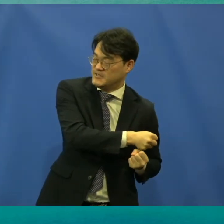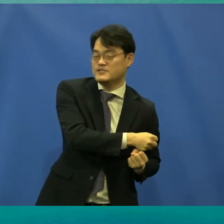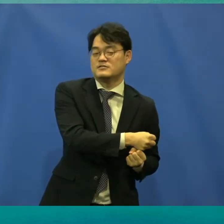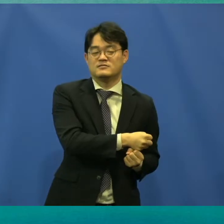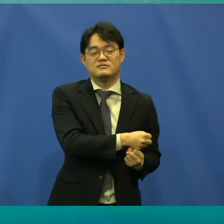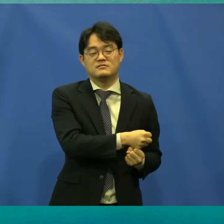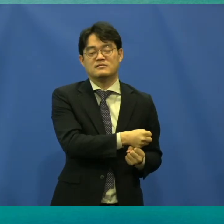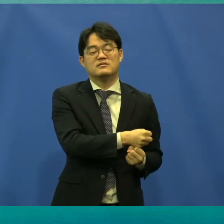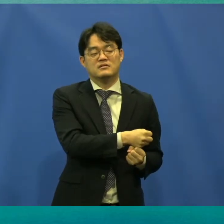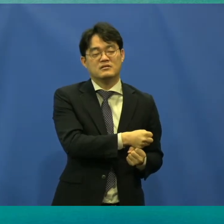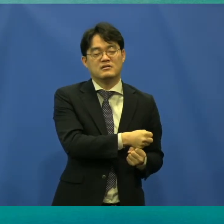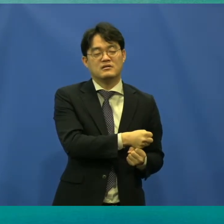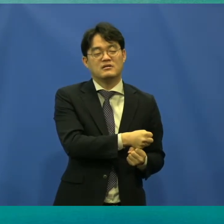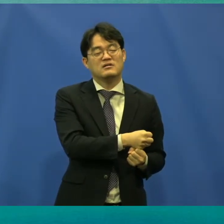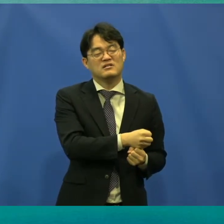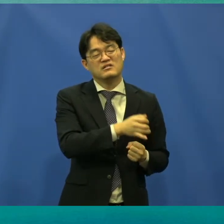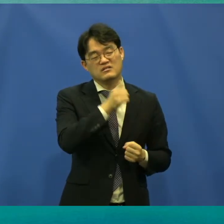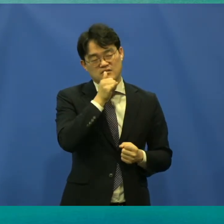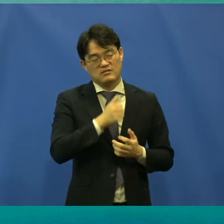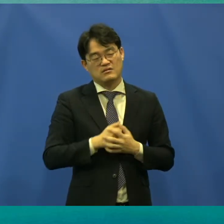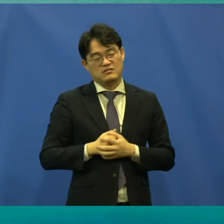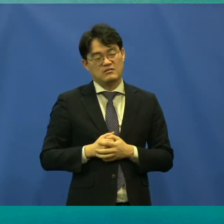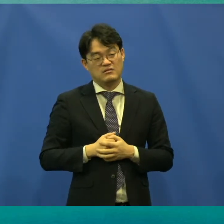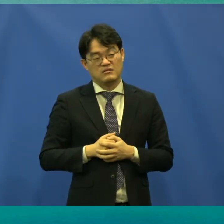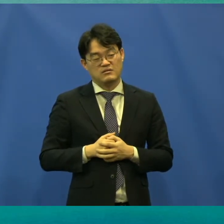그래서 그 모든 것을 내려놓게 만드는 것입니다.